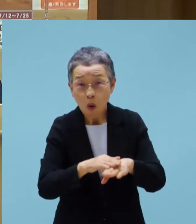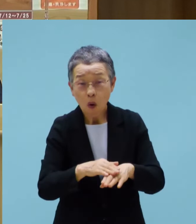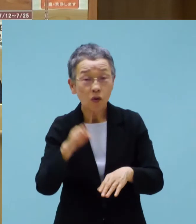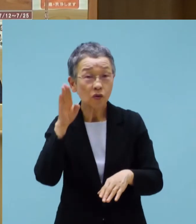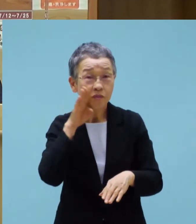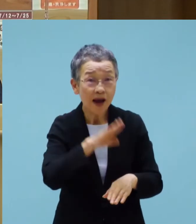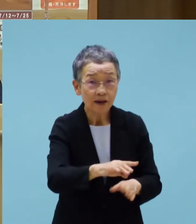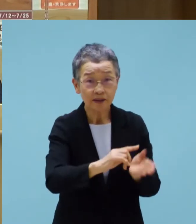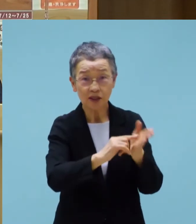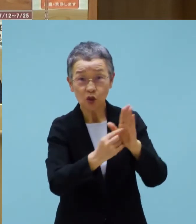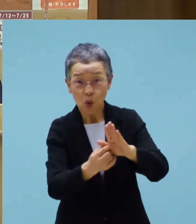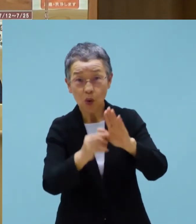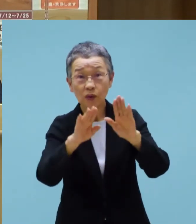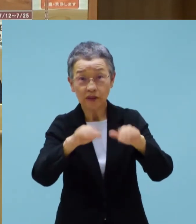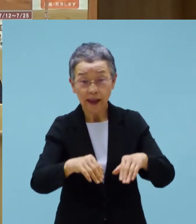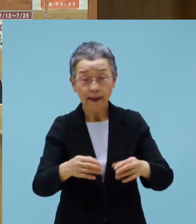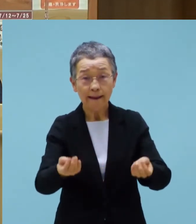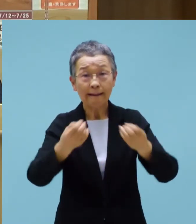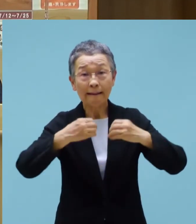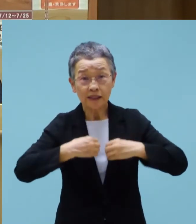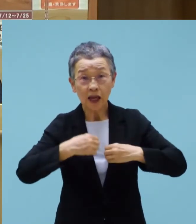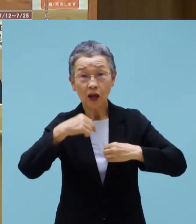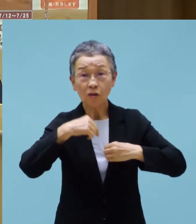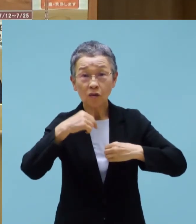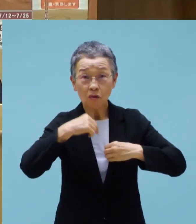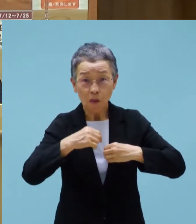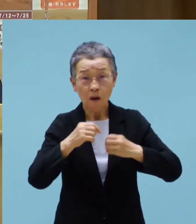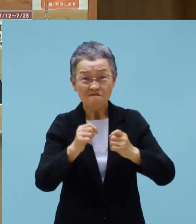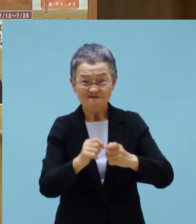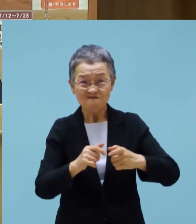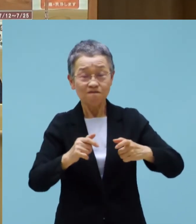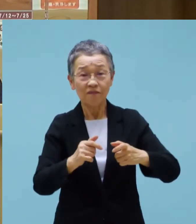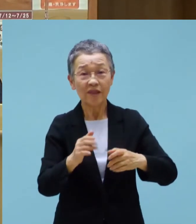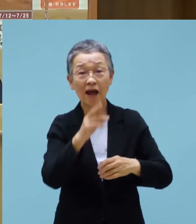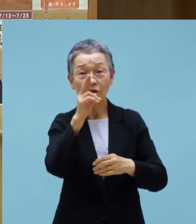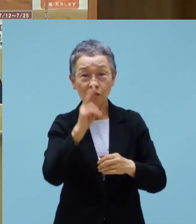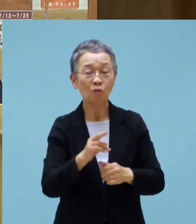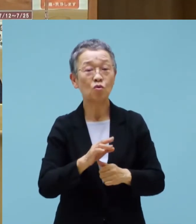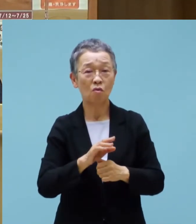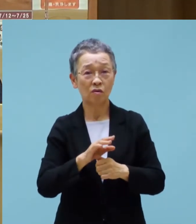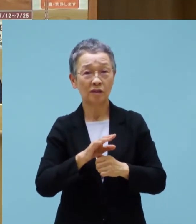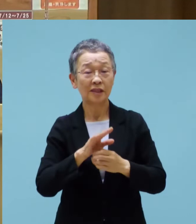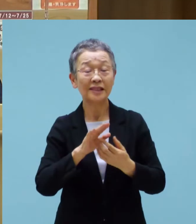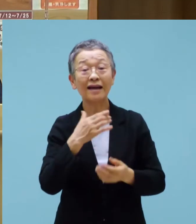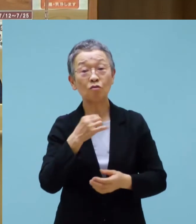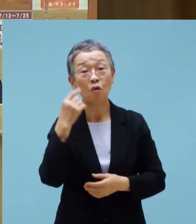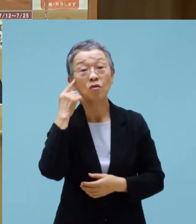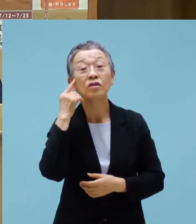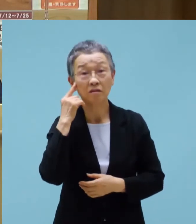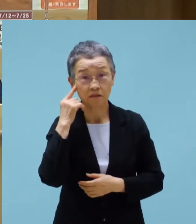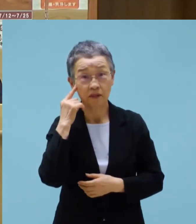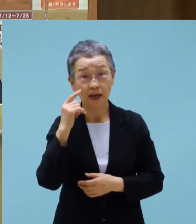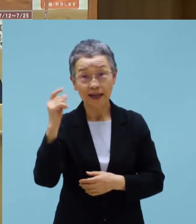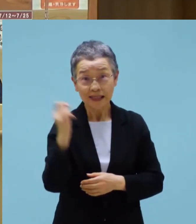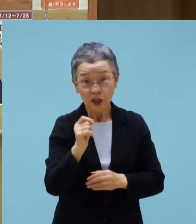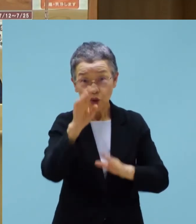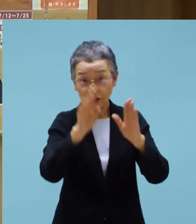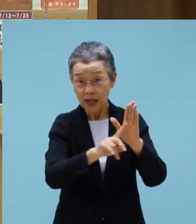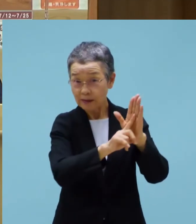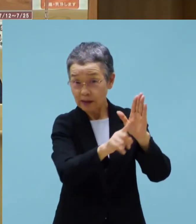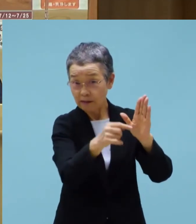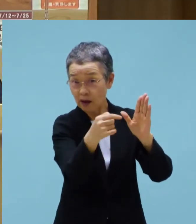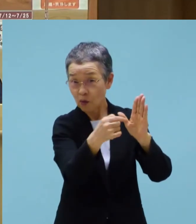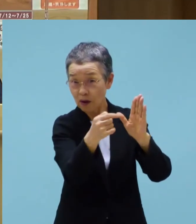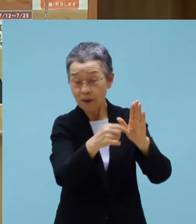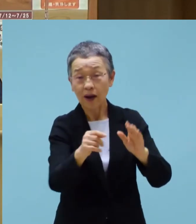感染の、爆発的な拡大っていうのを回避したいっていう思いです。緊急事態宣言は当然のことながら、北